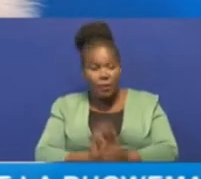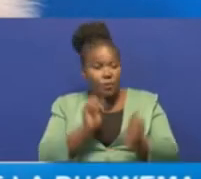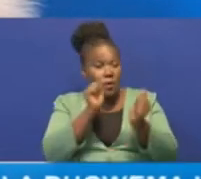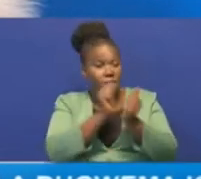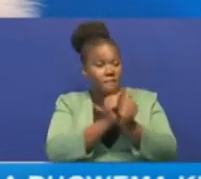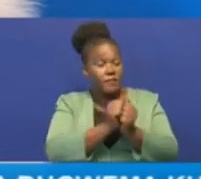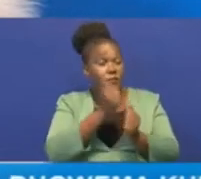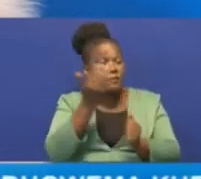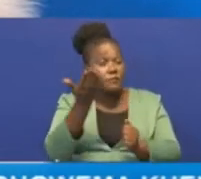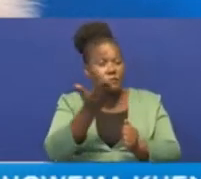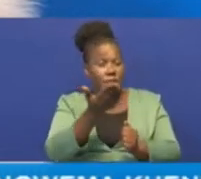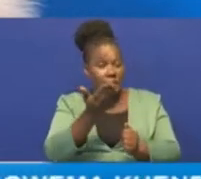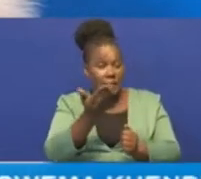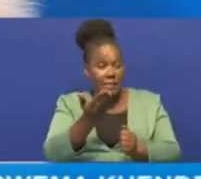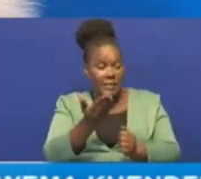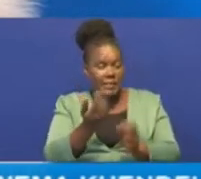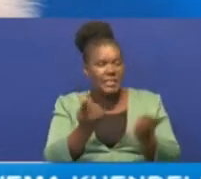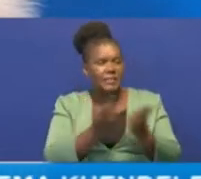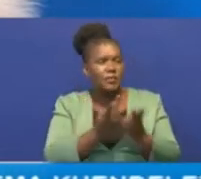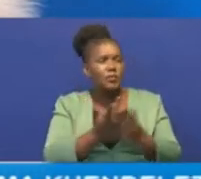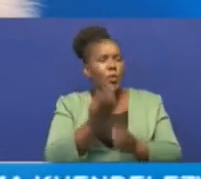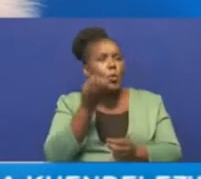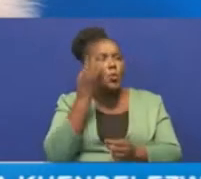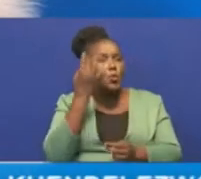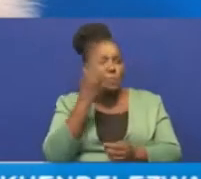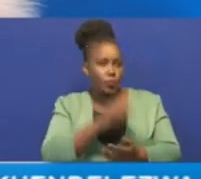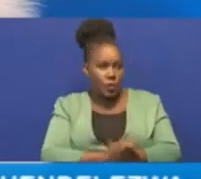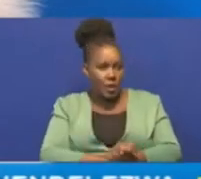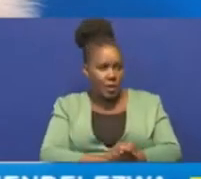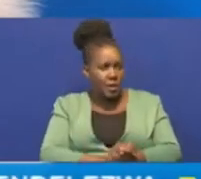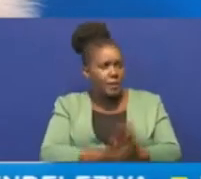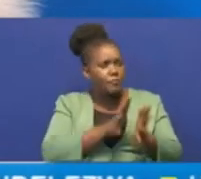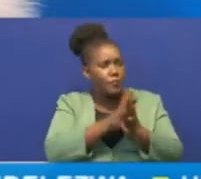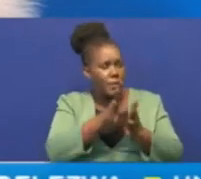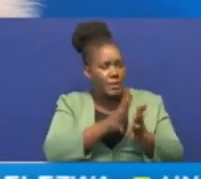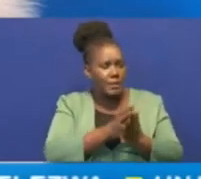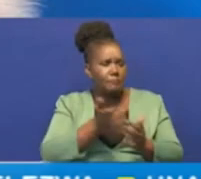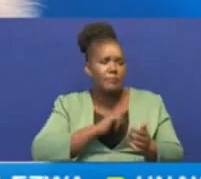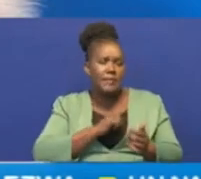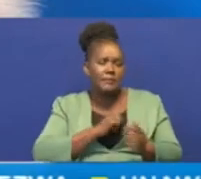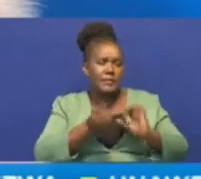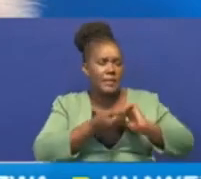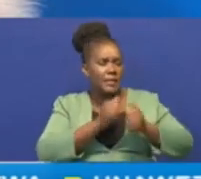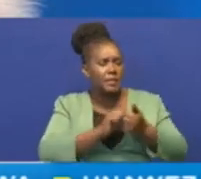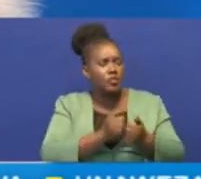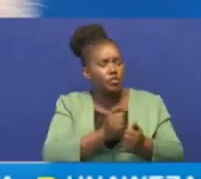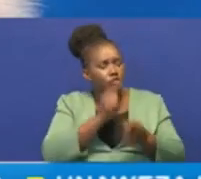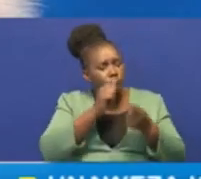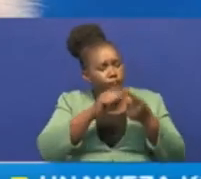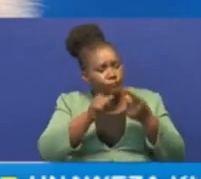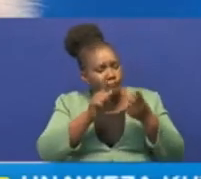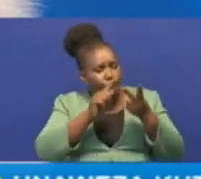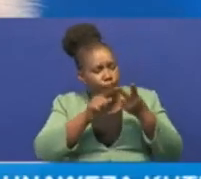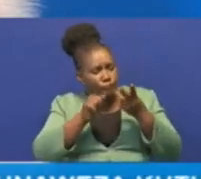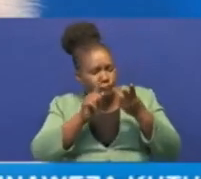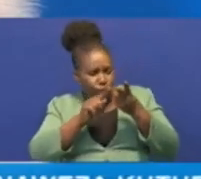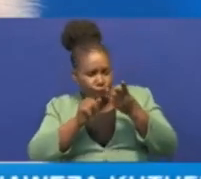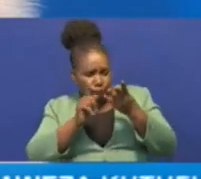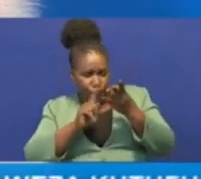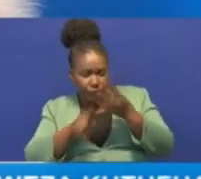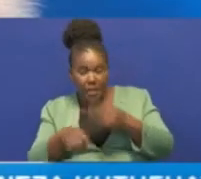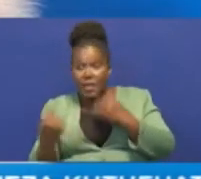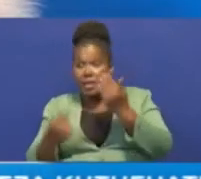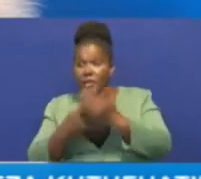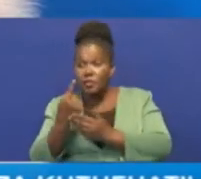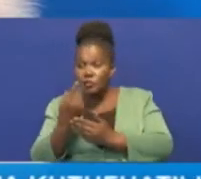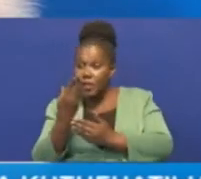kaa chini funguka kwa mtu mimi na tatizo hili na hili na hili hata nikiweka hela kila sana ichungulia iko yani kila